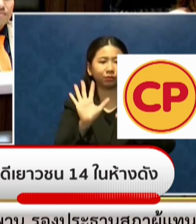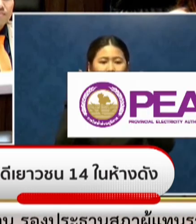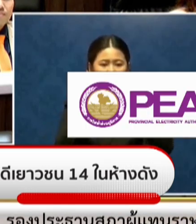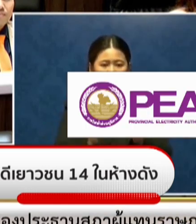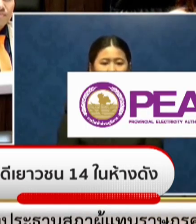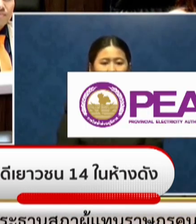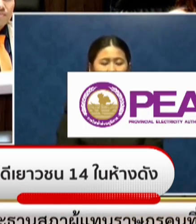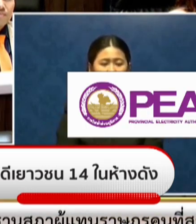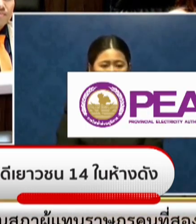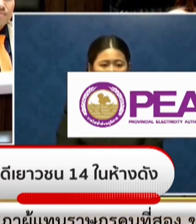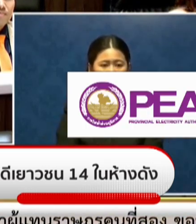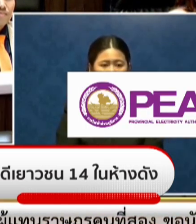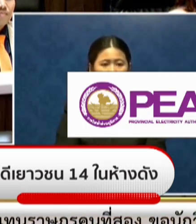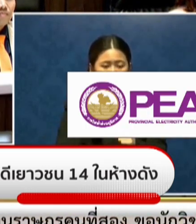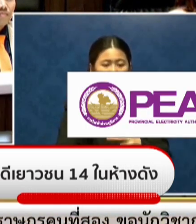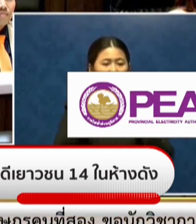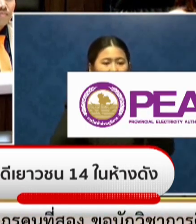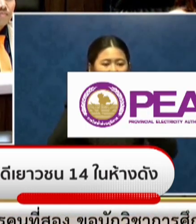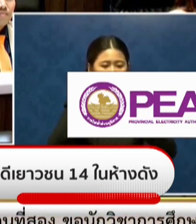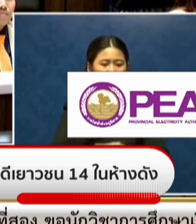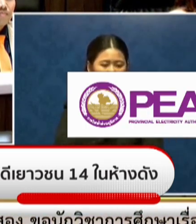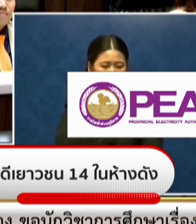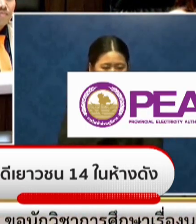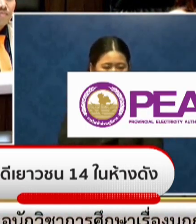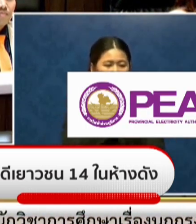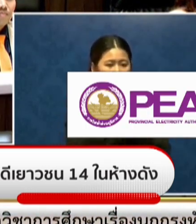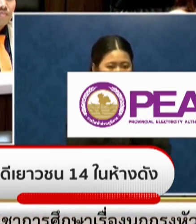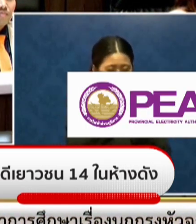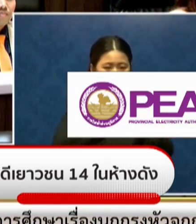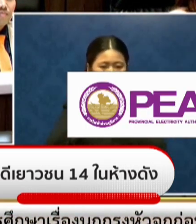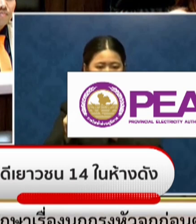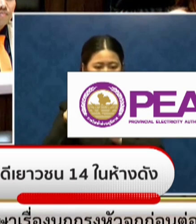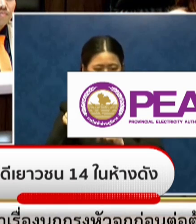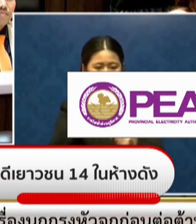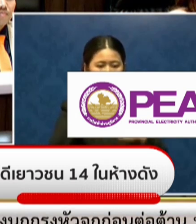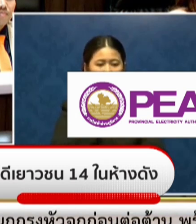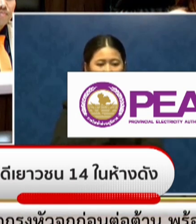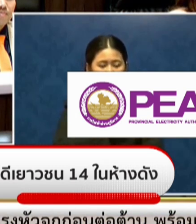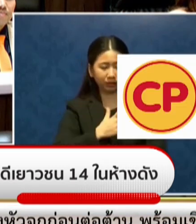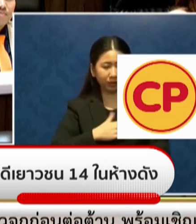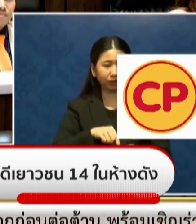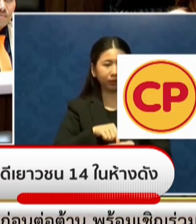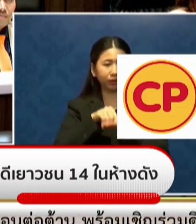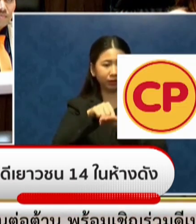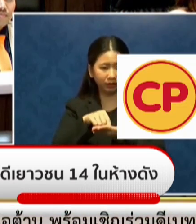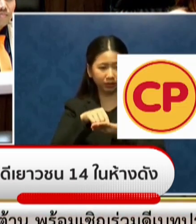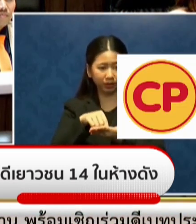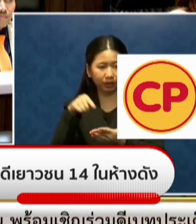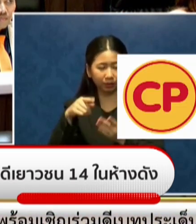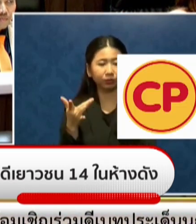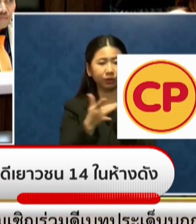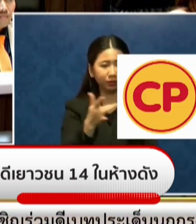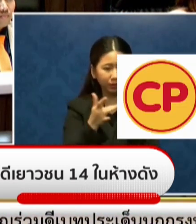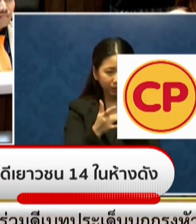ไปทั่วประเทศว่าการกระทำอำมหิตกับเพื่อนมนุษย์เช่นนี้จะไม่มีวันทำให้เขาได้แสงหรือความสนใจจากใครสักคน